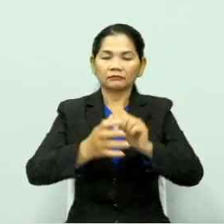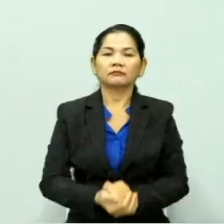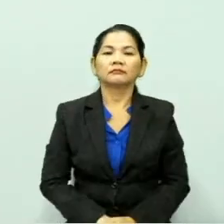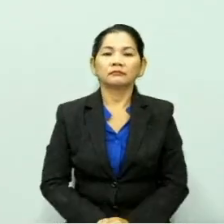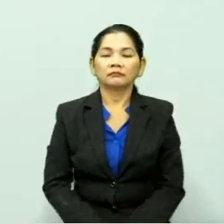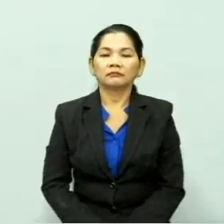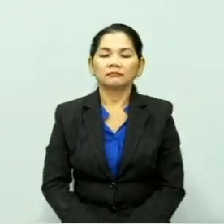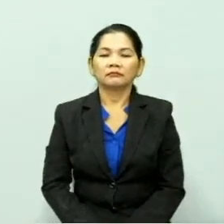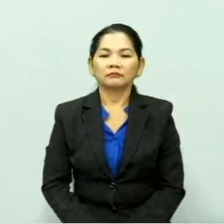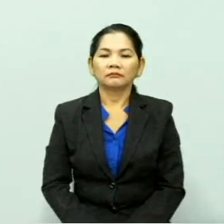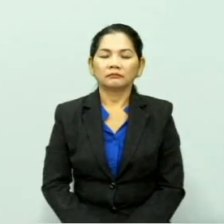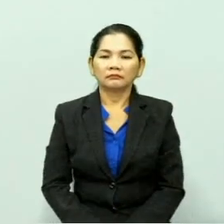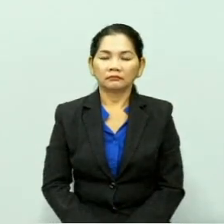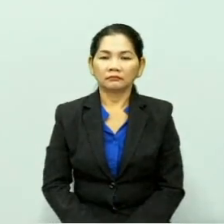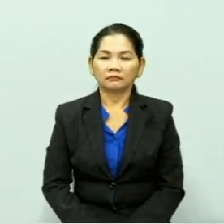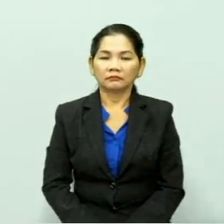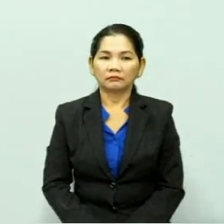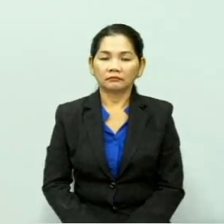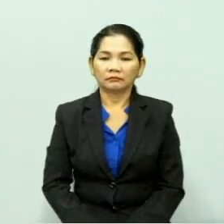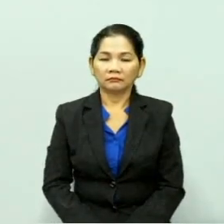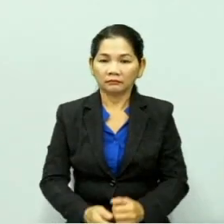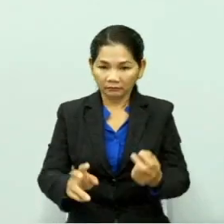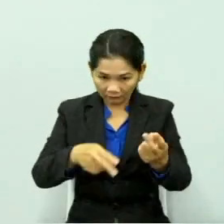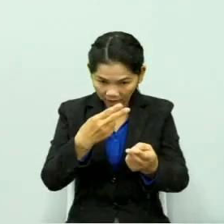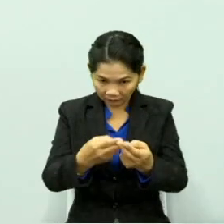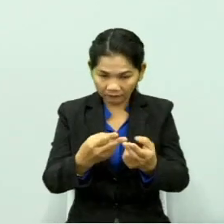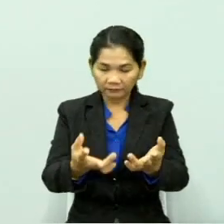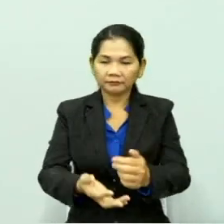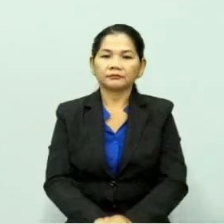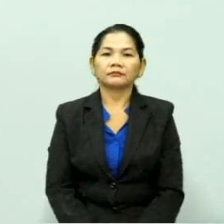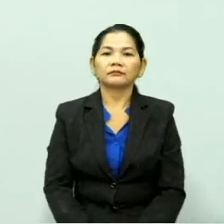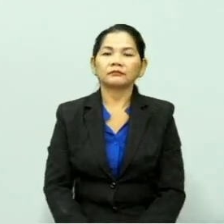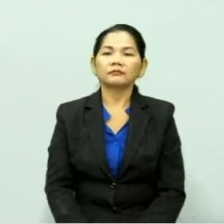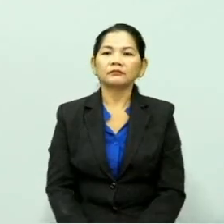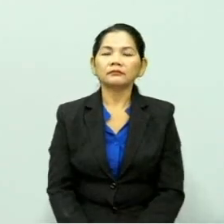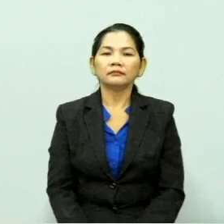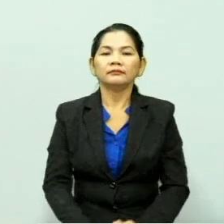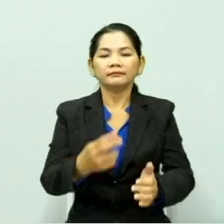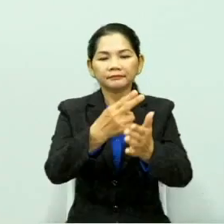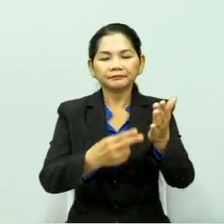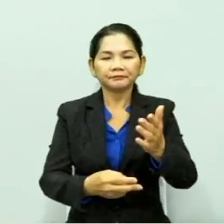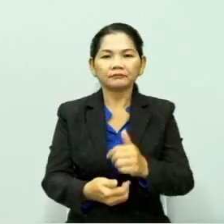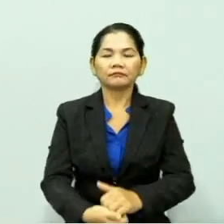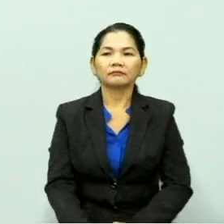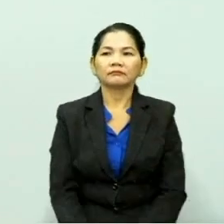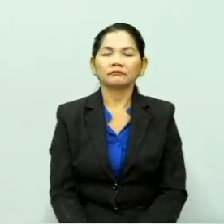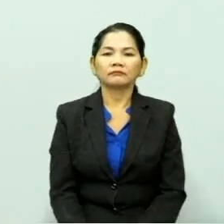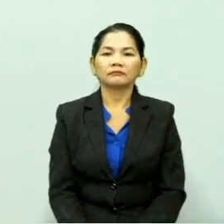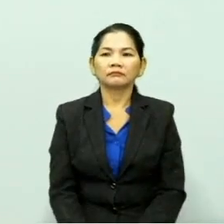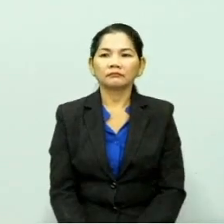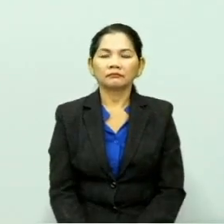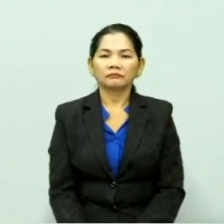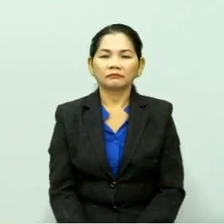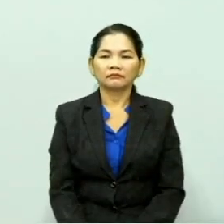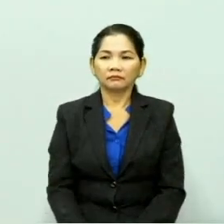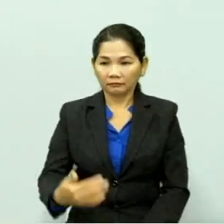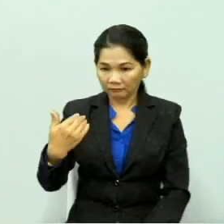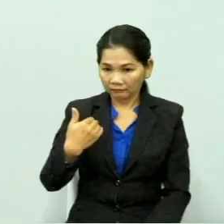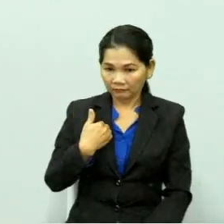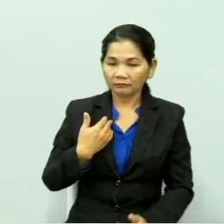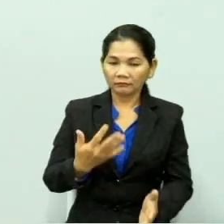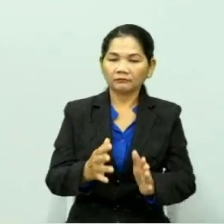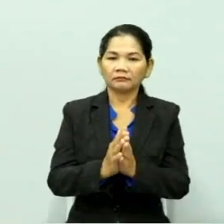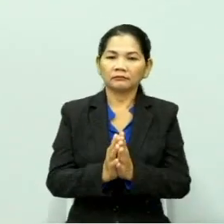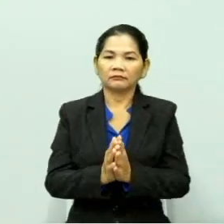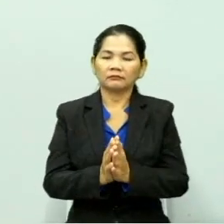chiết chà ta lấy con ngã chlai bàn chà miến là với khà tê con chà miến